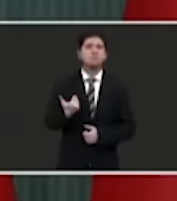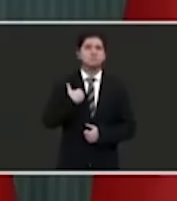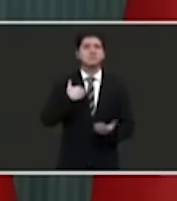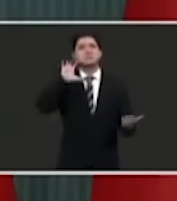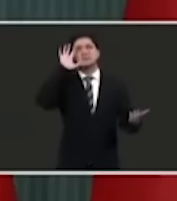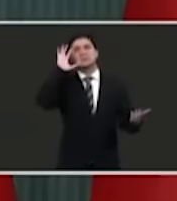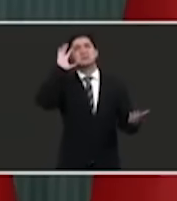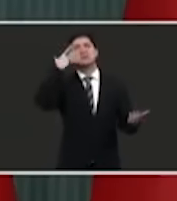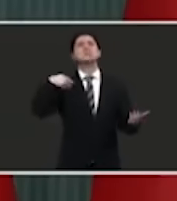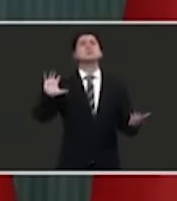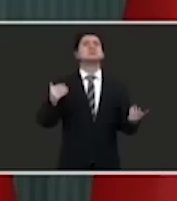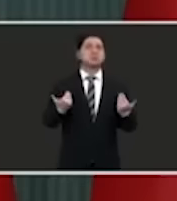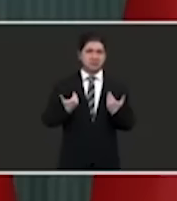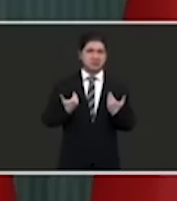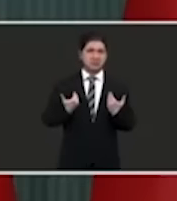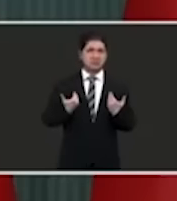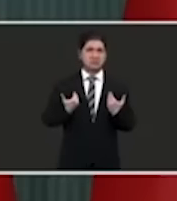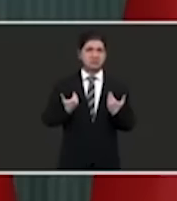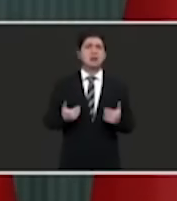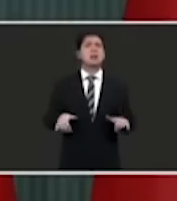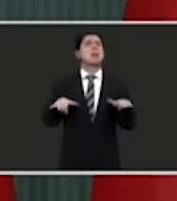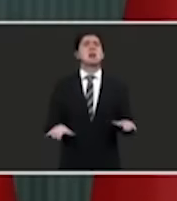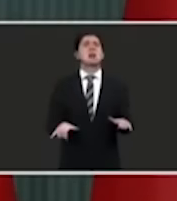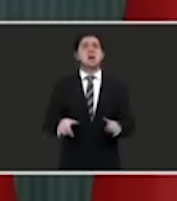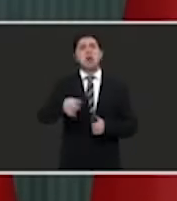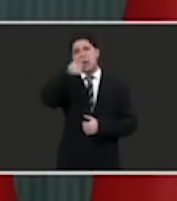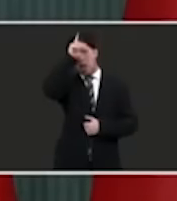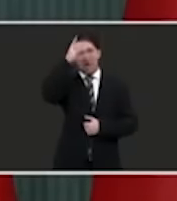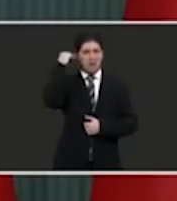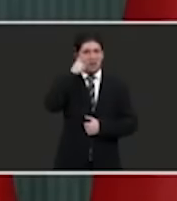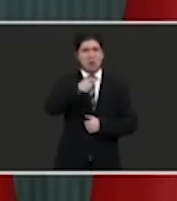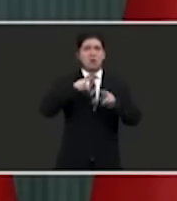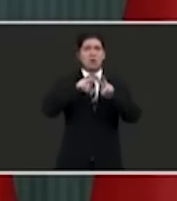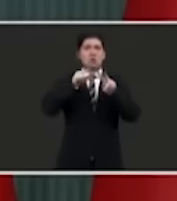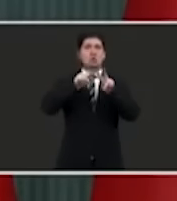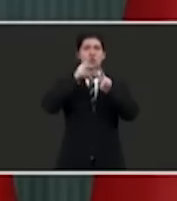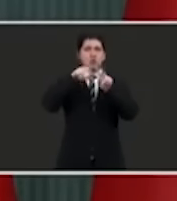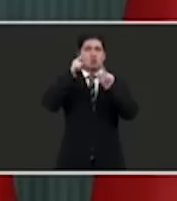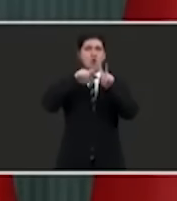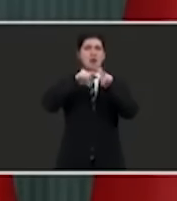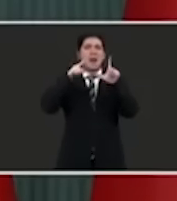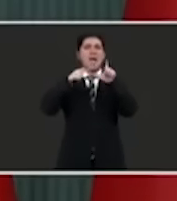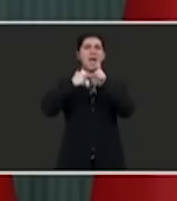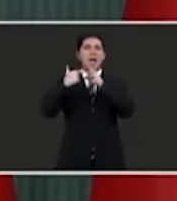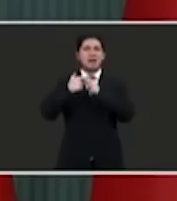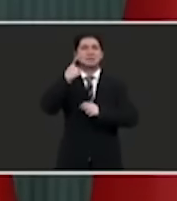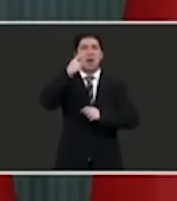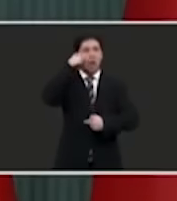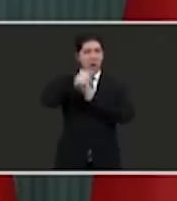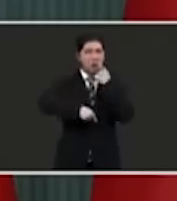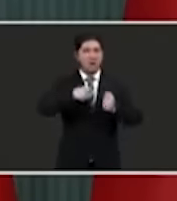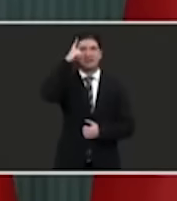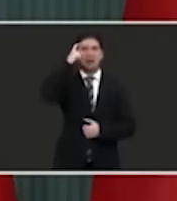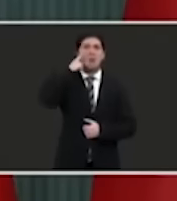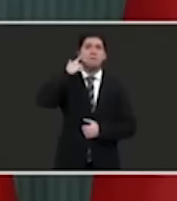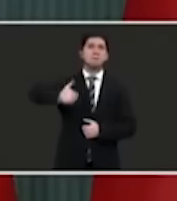şaşırmıyoruz. Aynı şekilde Irak'ta nükleer silah arayanların İsrailli